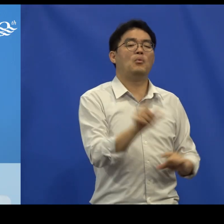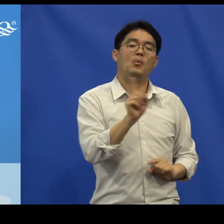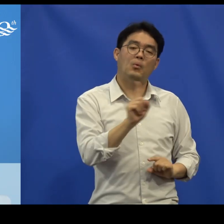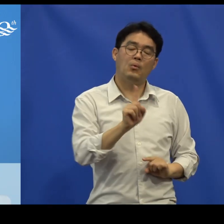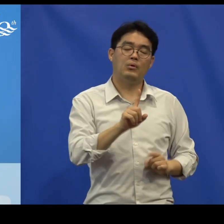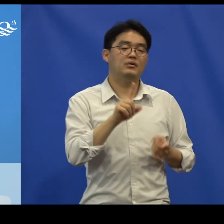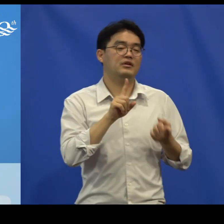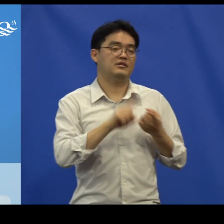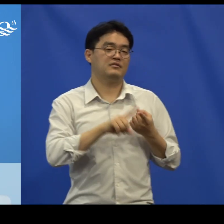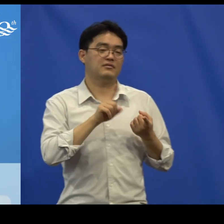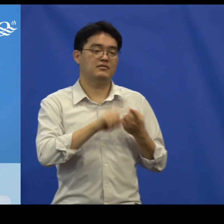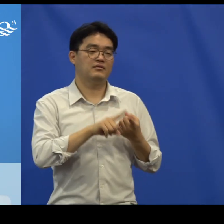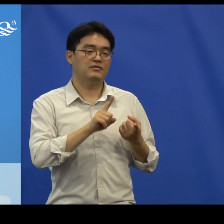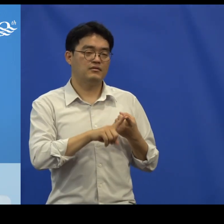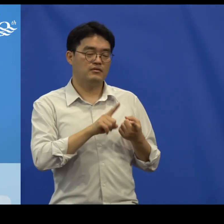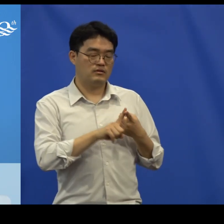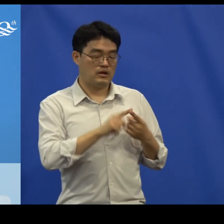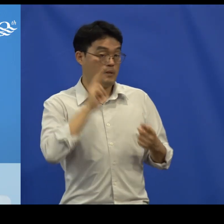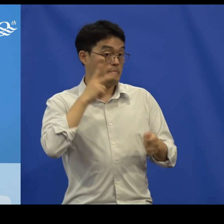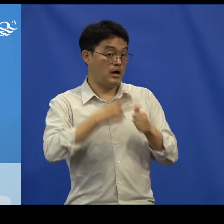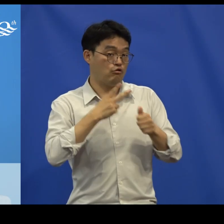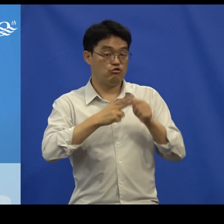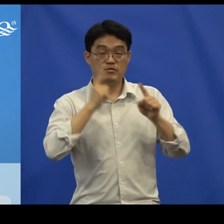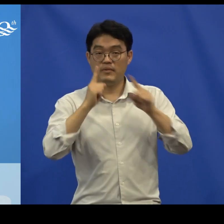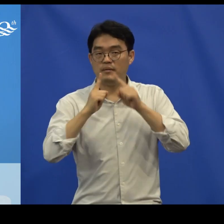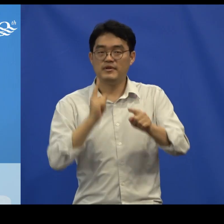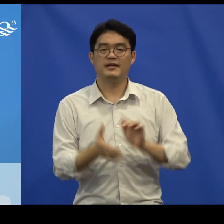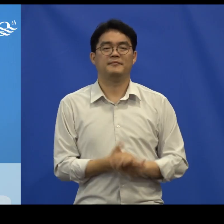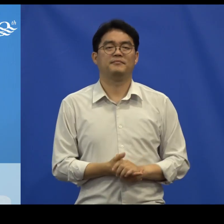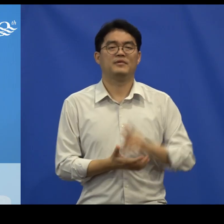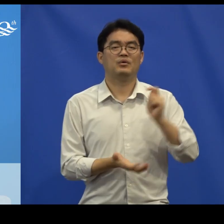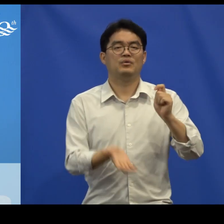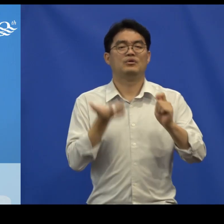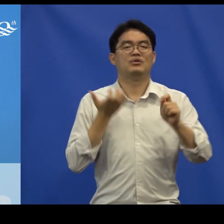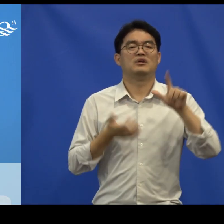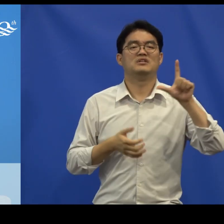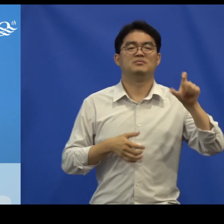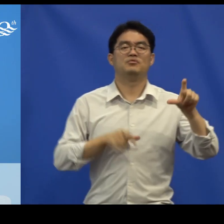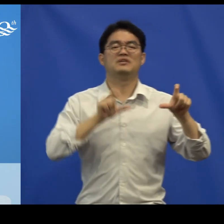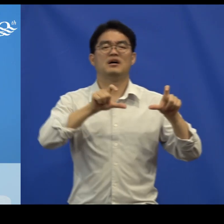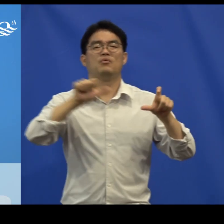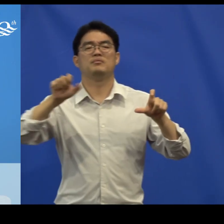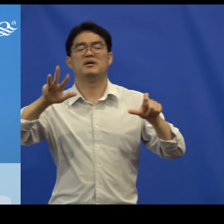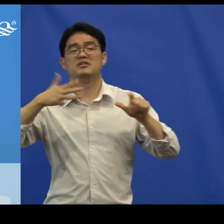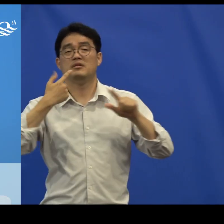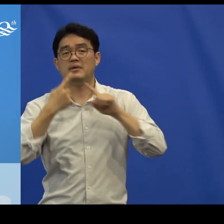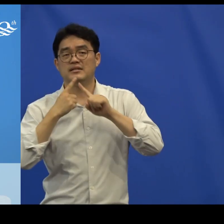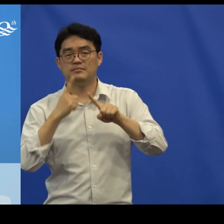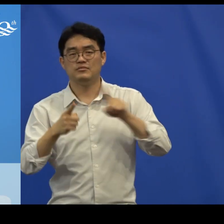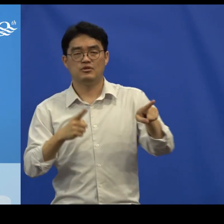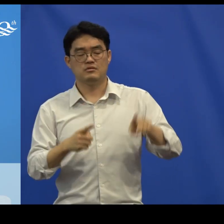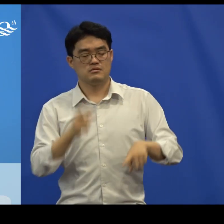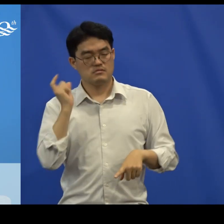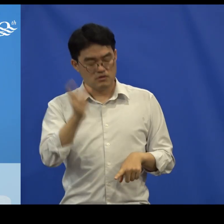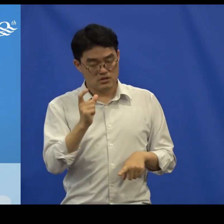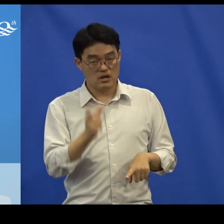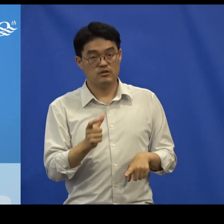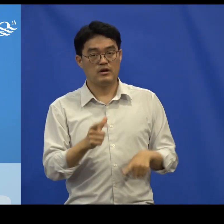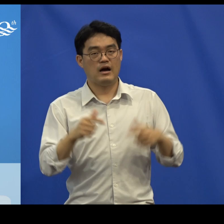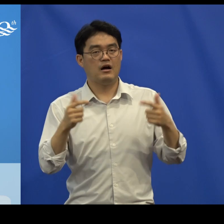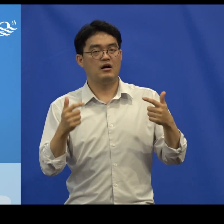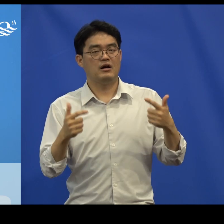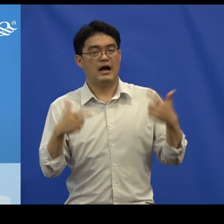형제들아, 견실하며 흔들리지 말고 항상 주의 일에 더욱 힘쓰는 자들이더라. 이는 너희 수고가 주 안에서 헛되지 않은 줄